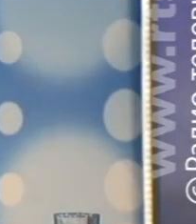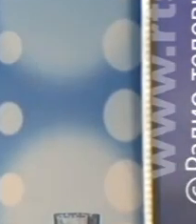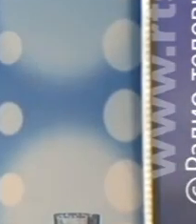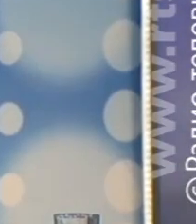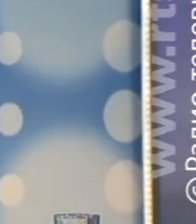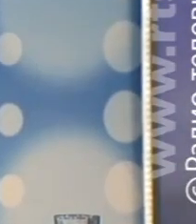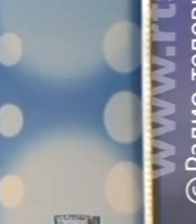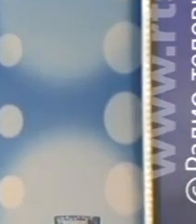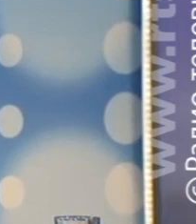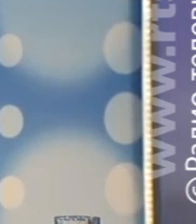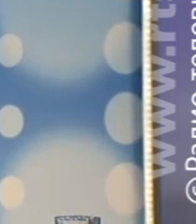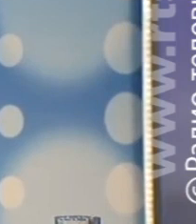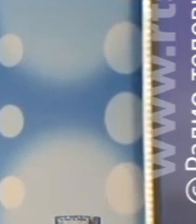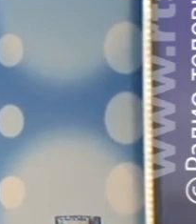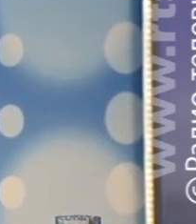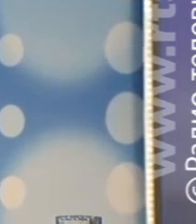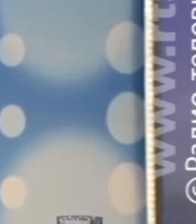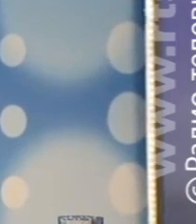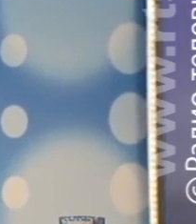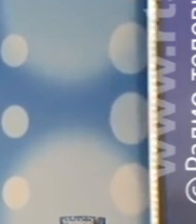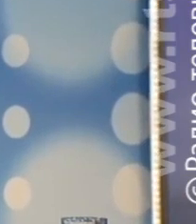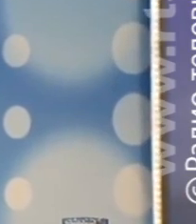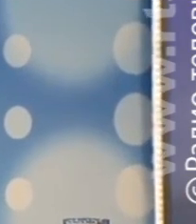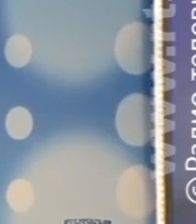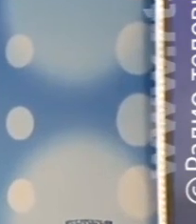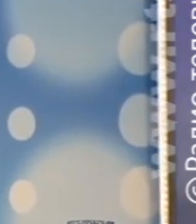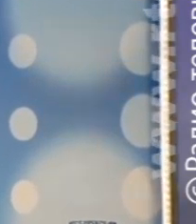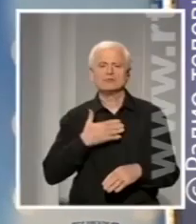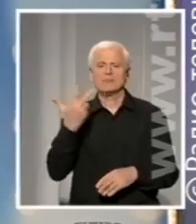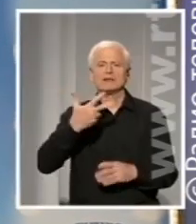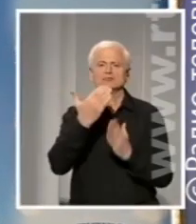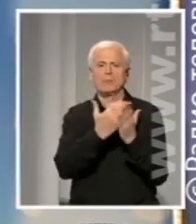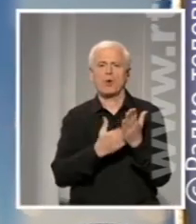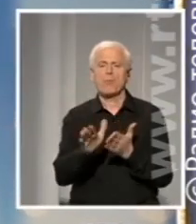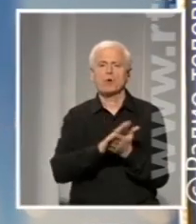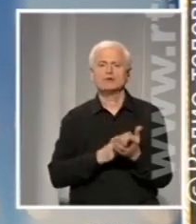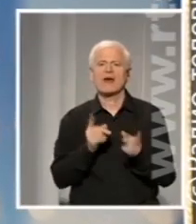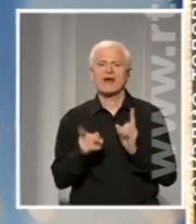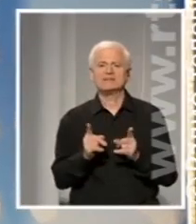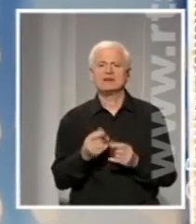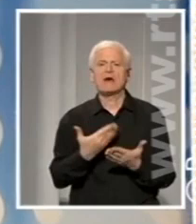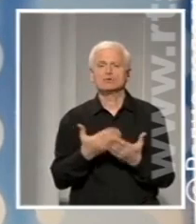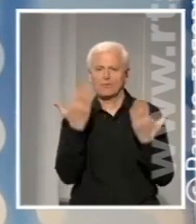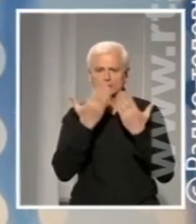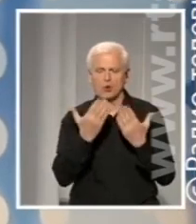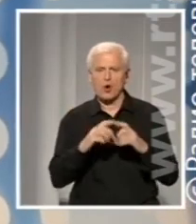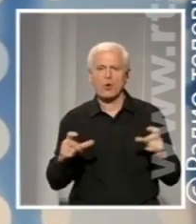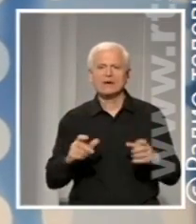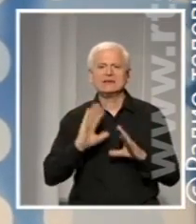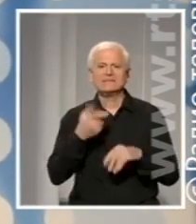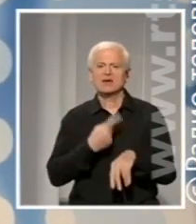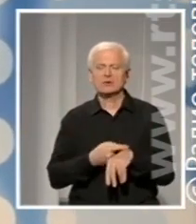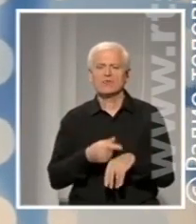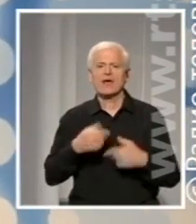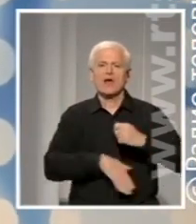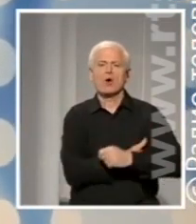Dobroveče, ja sam Ana Manojlović. Počinje Oko. Jutros je na našem trećem programu počela nastava za osnovce. Sve časove